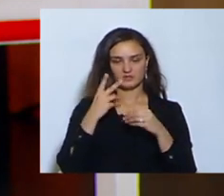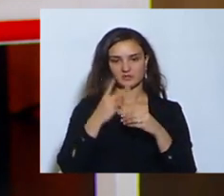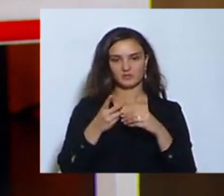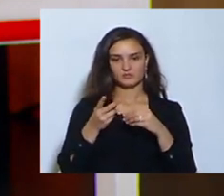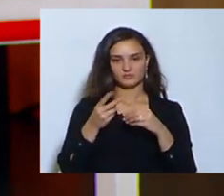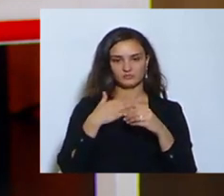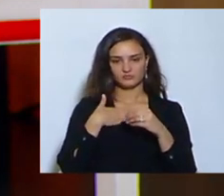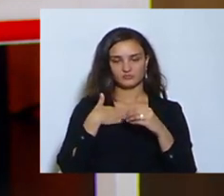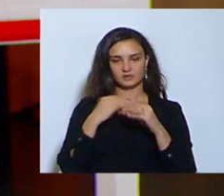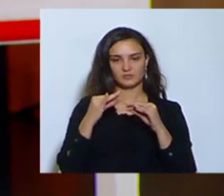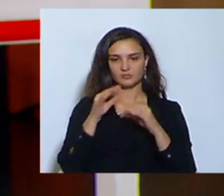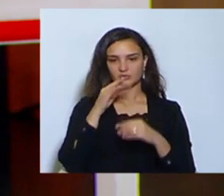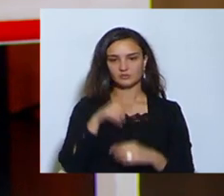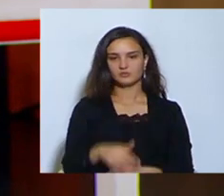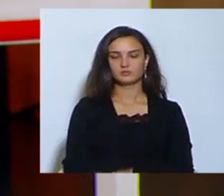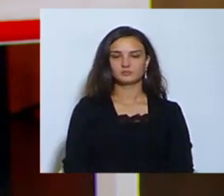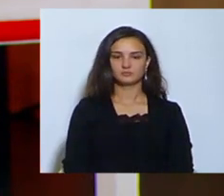ნახოთ ხოლმე ჩვენი საუბრის პროცესში.